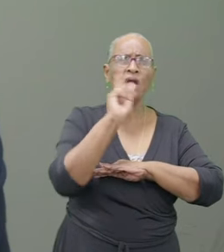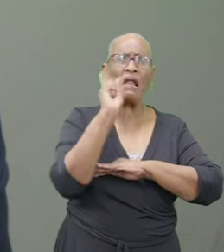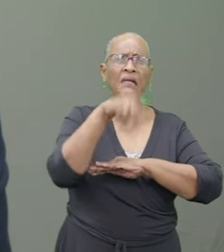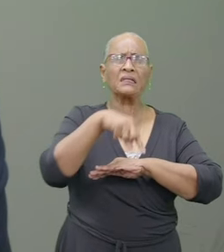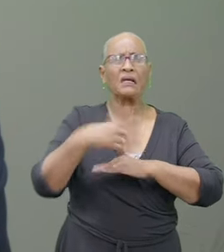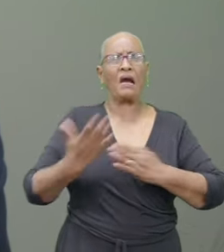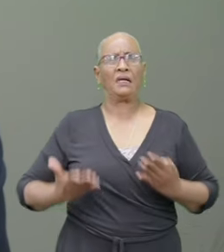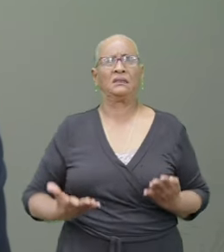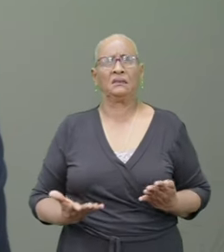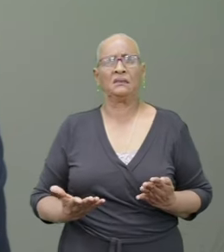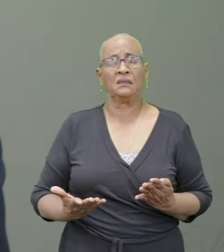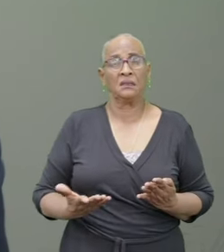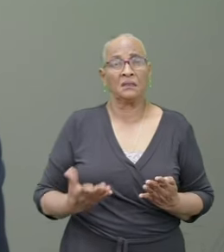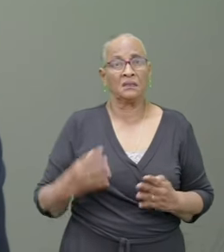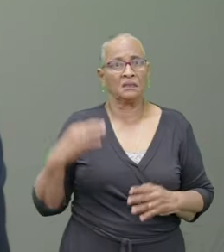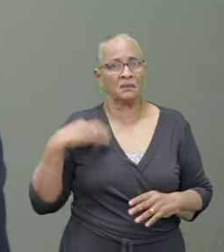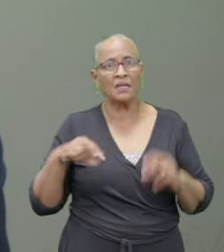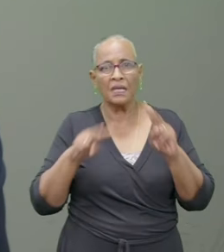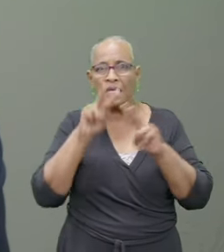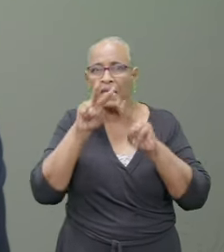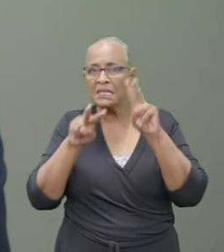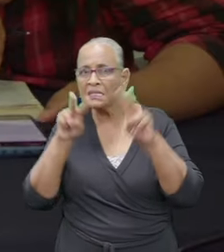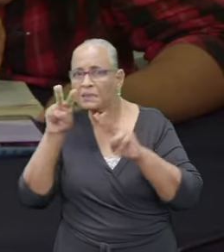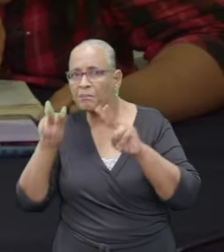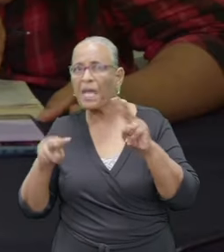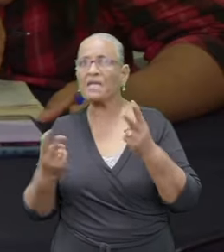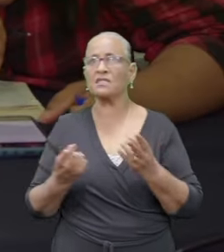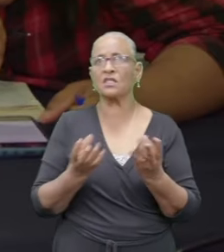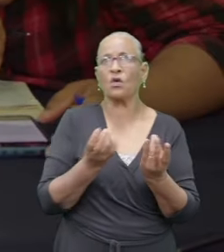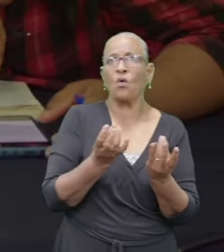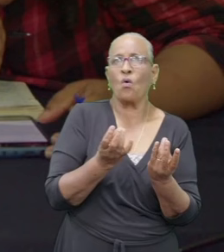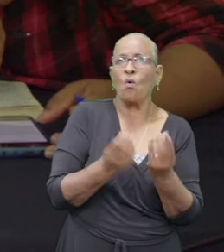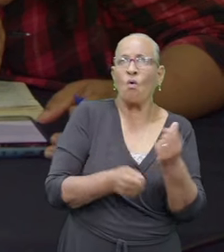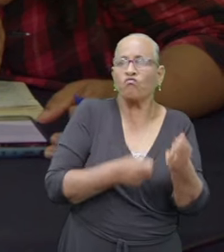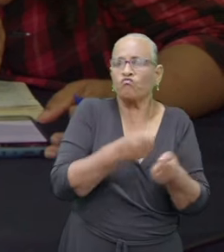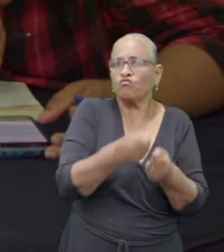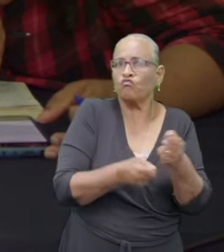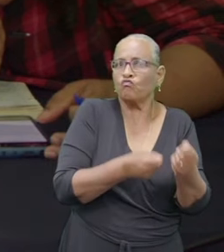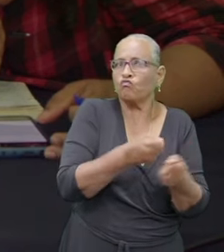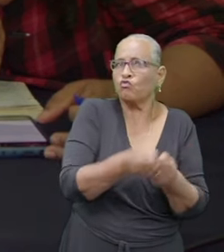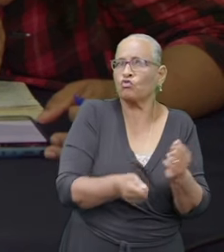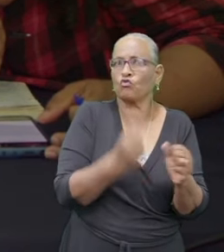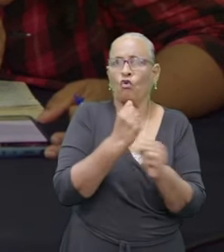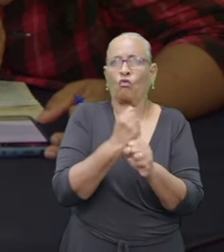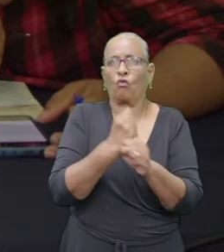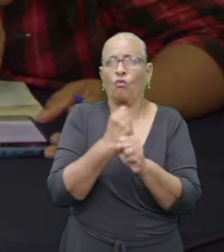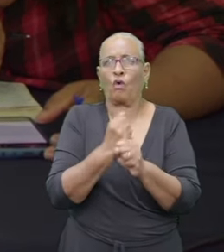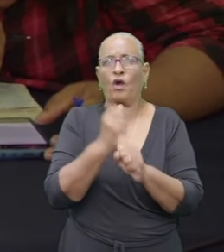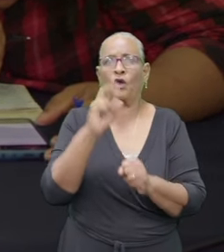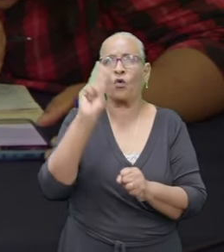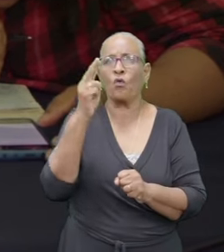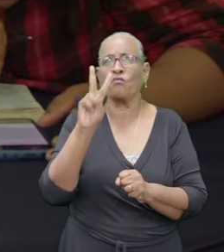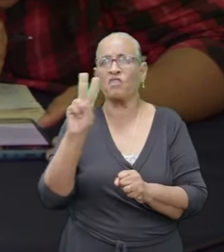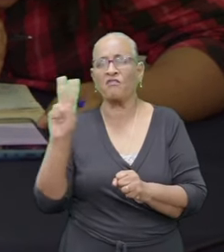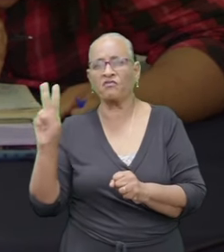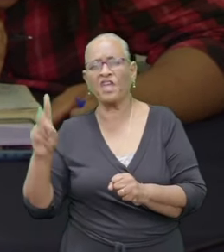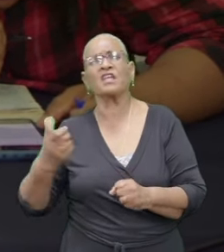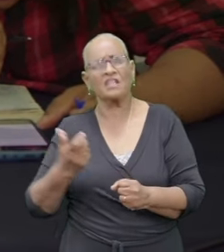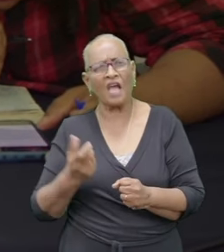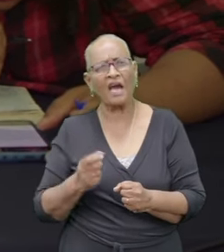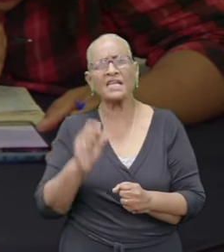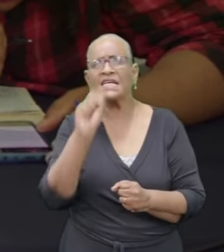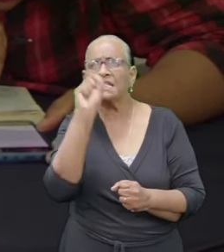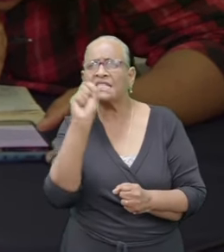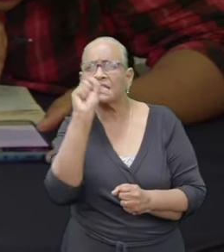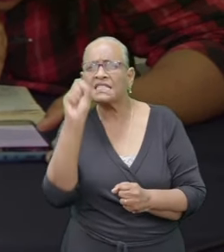ministerie. De inspectie van verplegende en verzorgende beroepen, dat is IVV. Daar houden we de cijfers bij. En